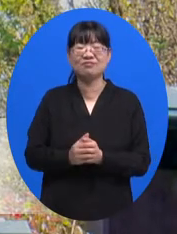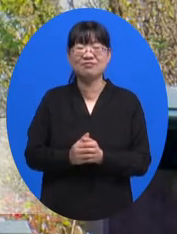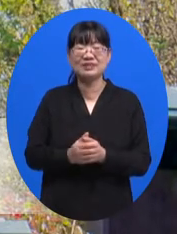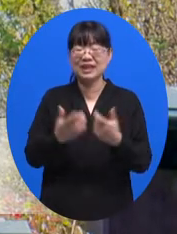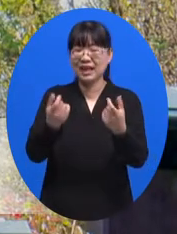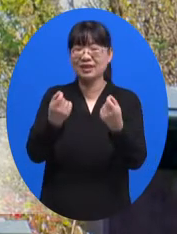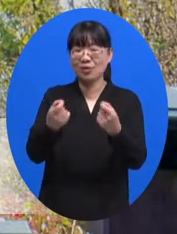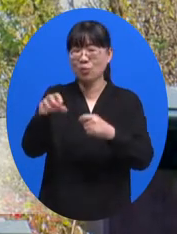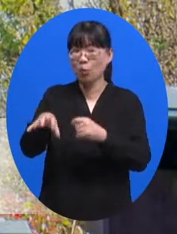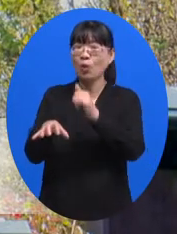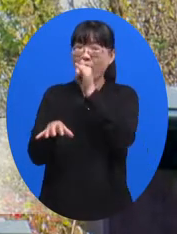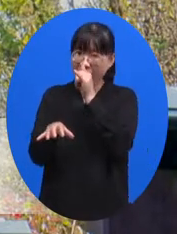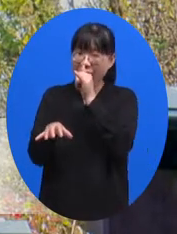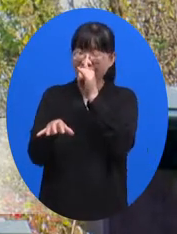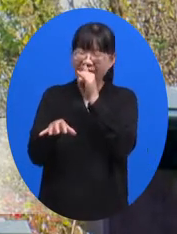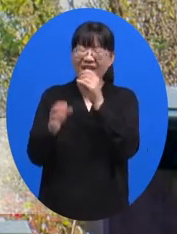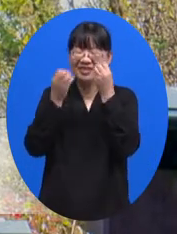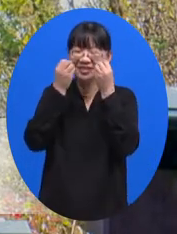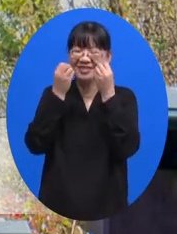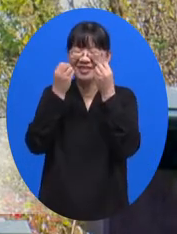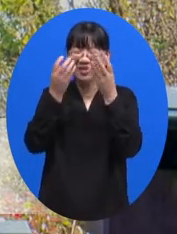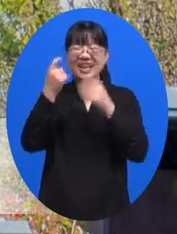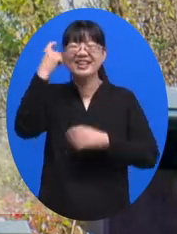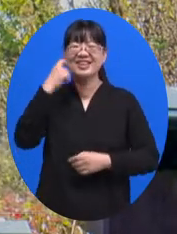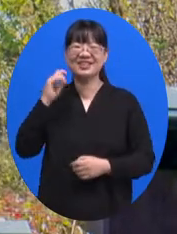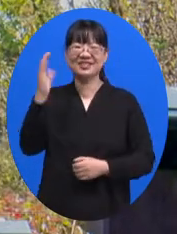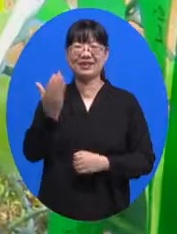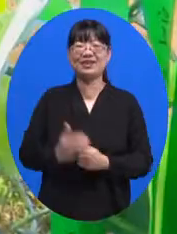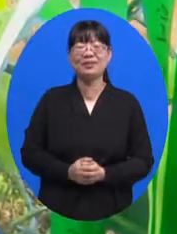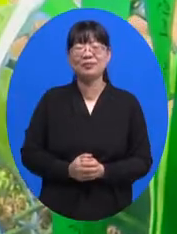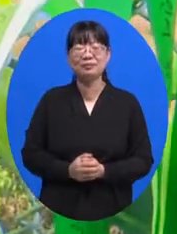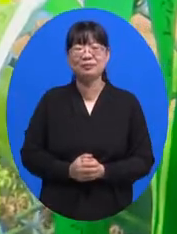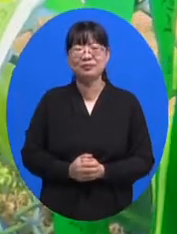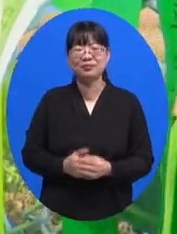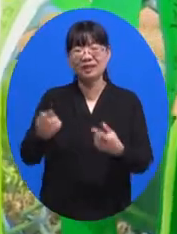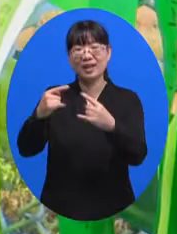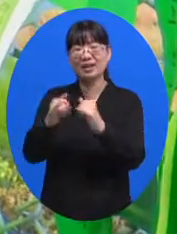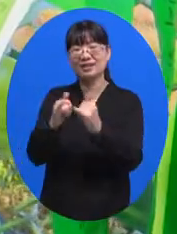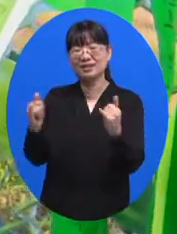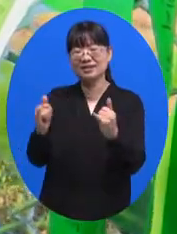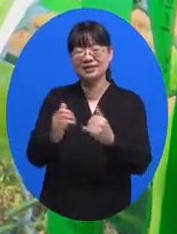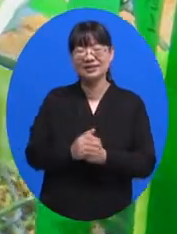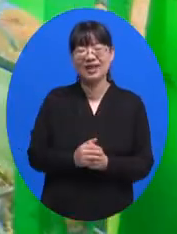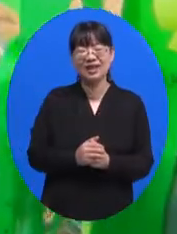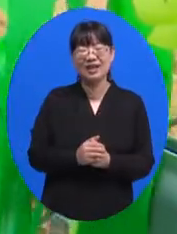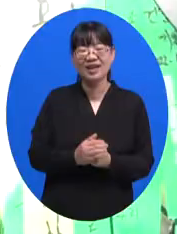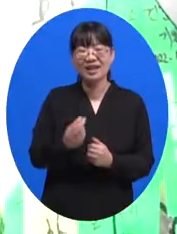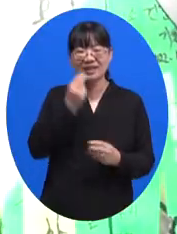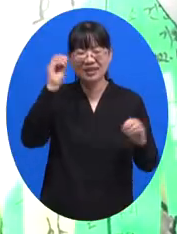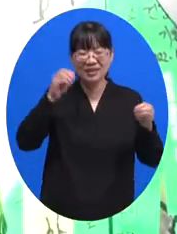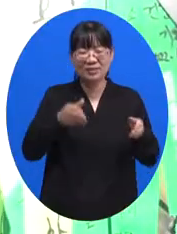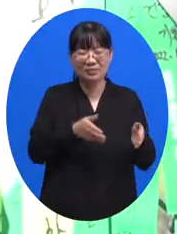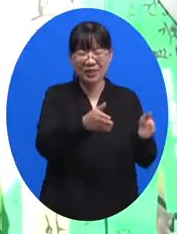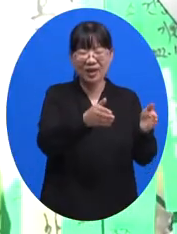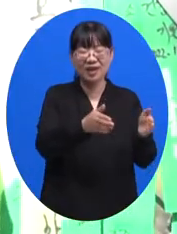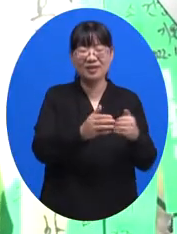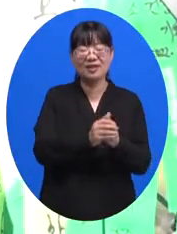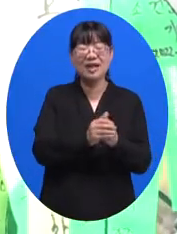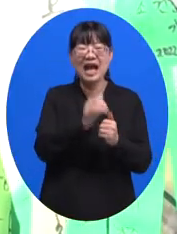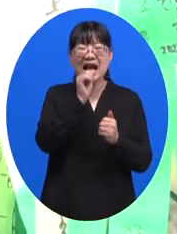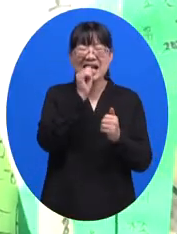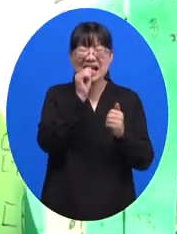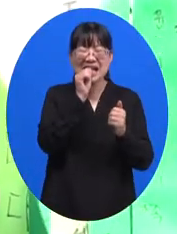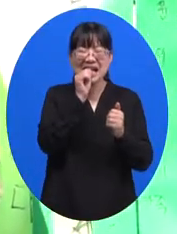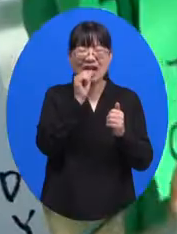이런 곳이 있었구나 하고 새롭게 느끼게 되었습니다. 참가자들은 생태탐방로 내 초평도 전망대